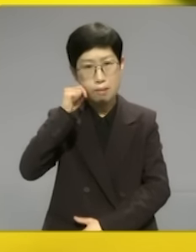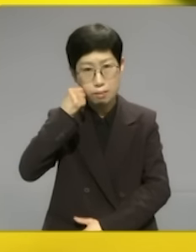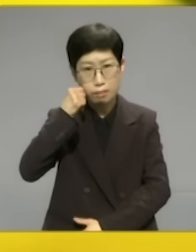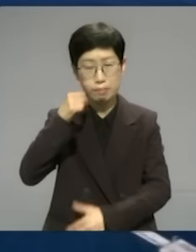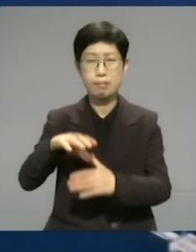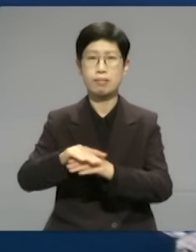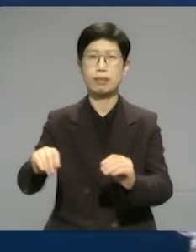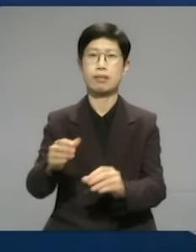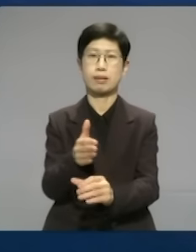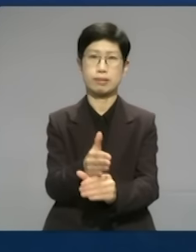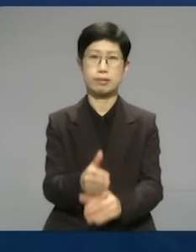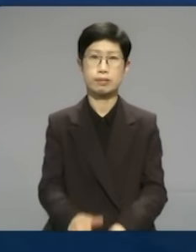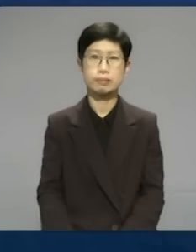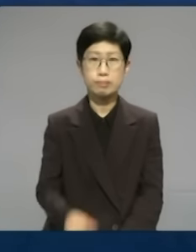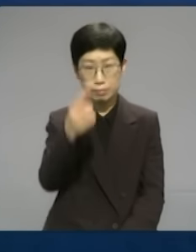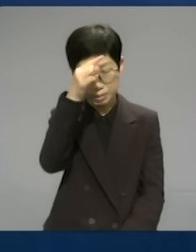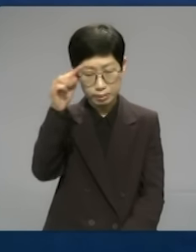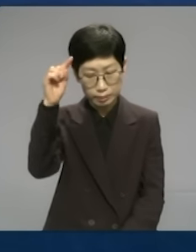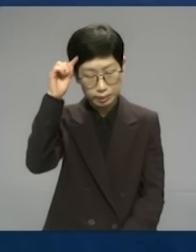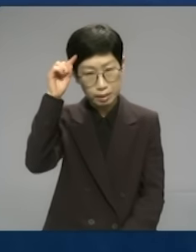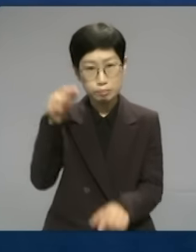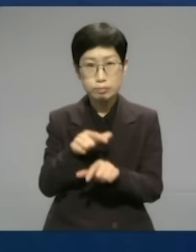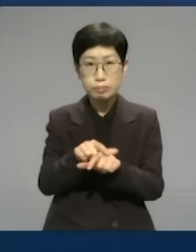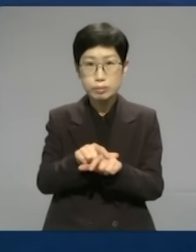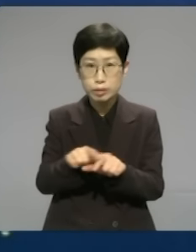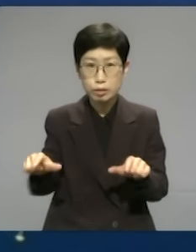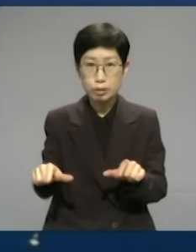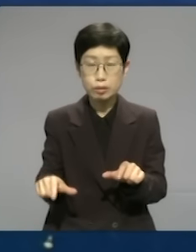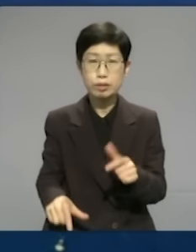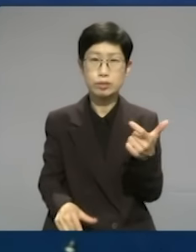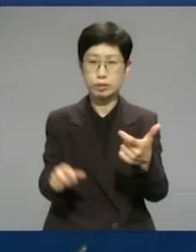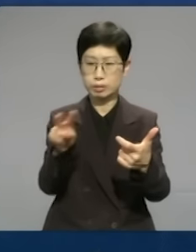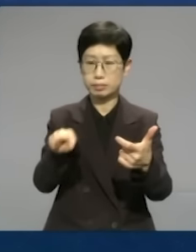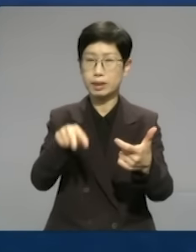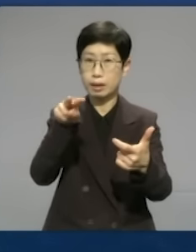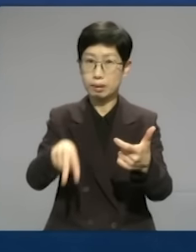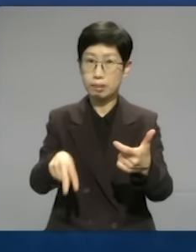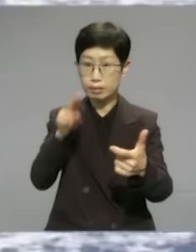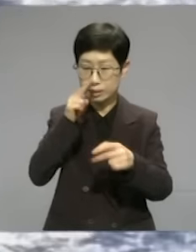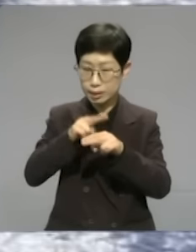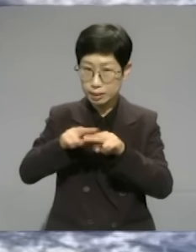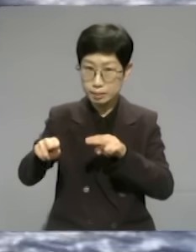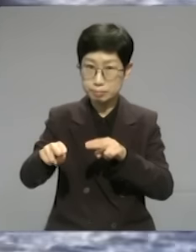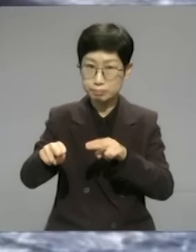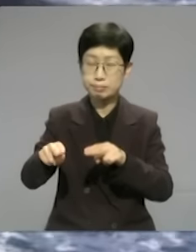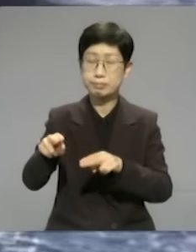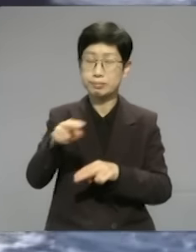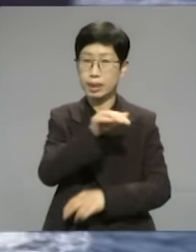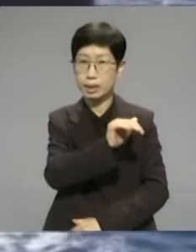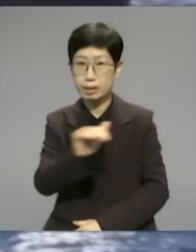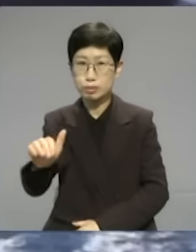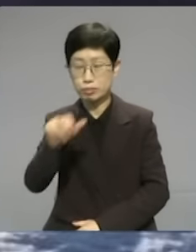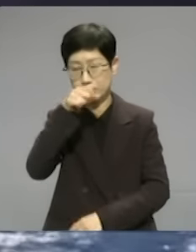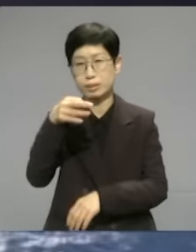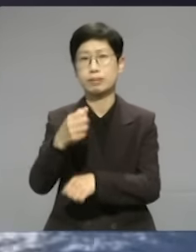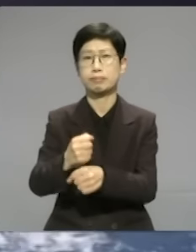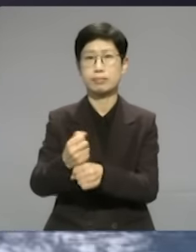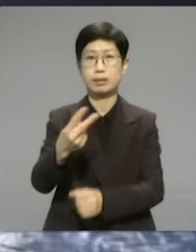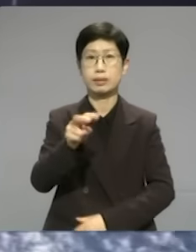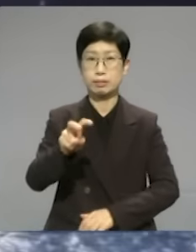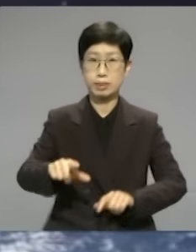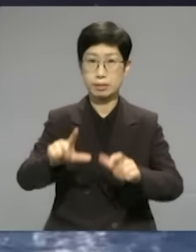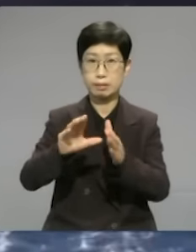있습니다. 러시아는 통상적으로 유가를 배럴당 60달러를 기준으로 예산을 편성하는데 2022년